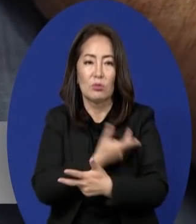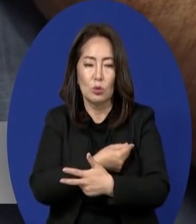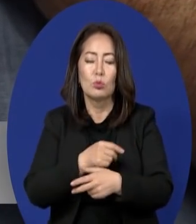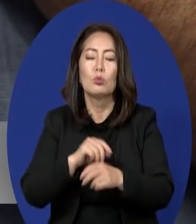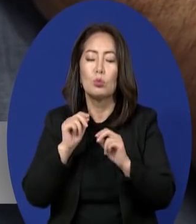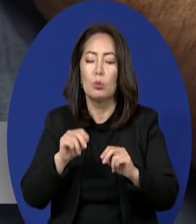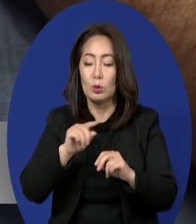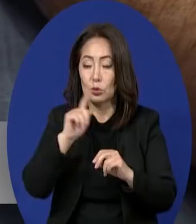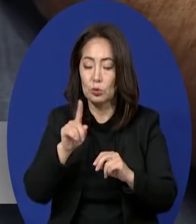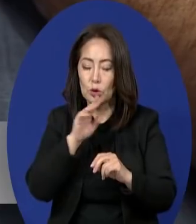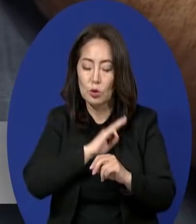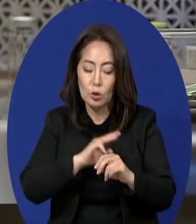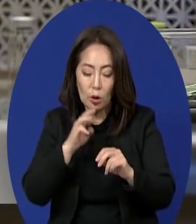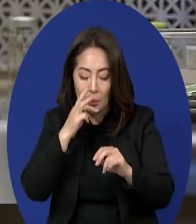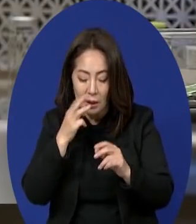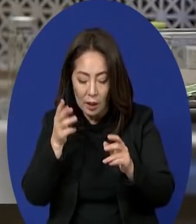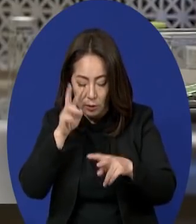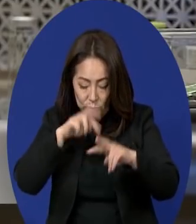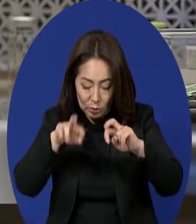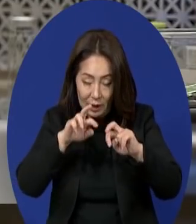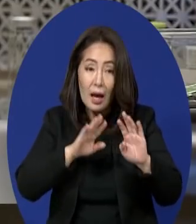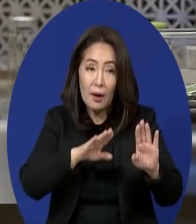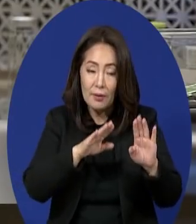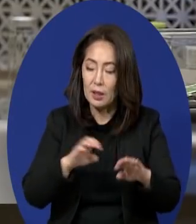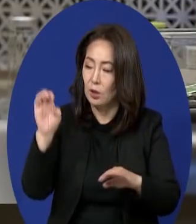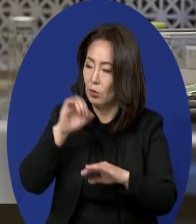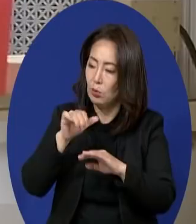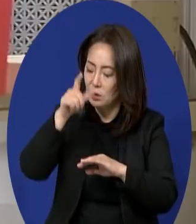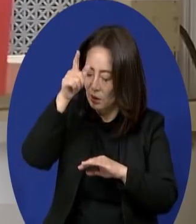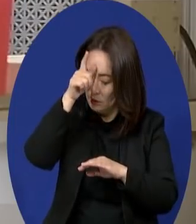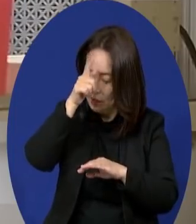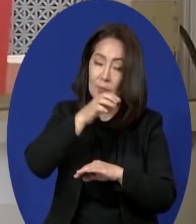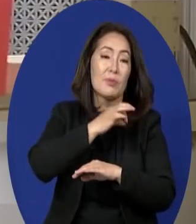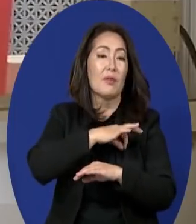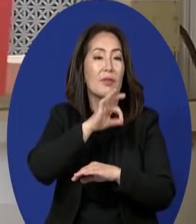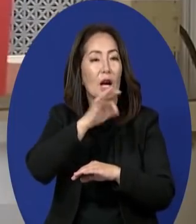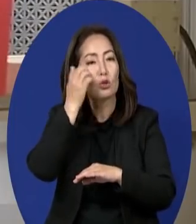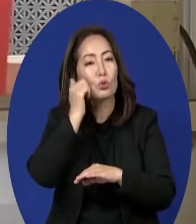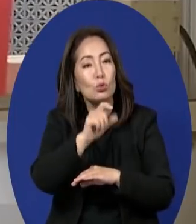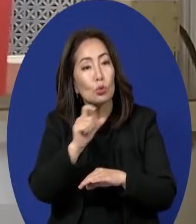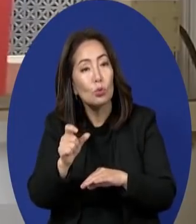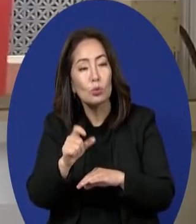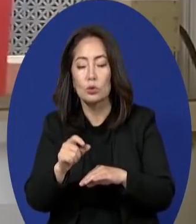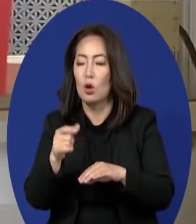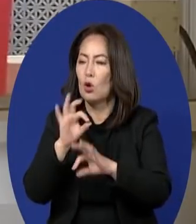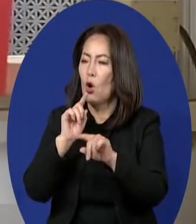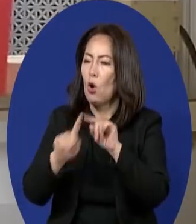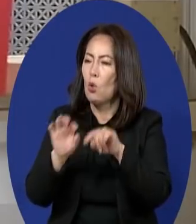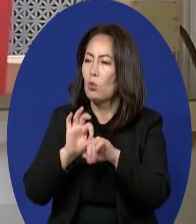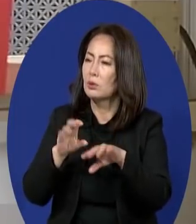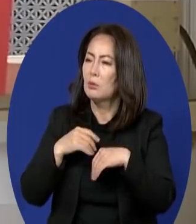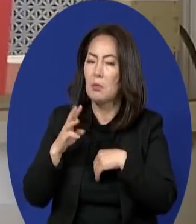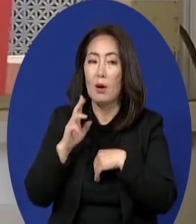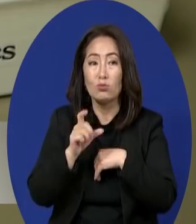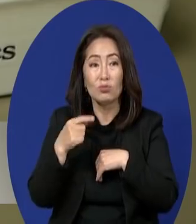олгох үүднээс мэдээллийг судалж байна. За Европын улс орнуудаас Франц, Герман улсууд өндөр настай иргэд болон бусад халдвар авах өндөр эрсдэлтэй бүлгийн